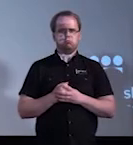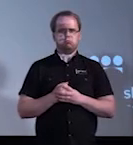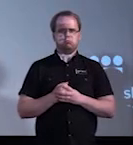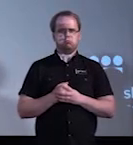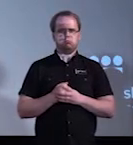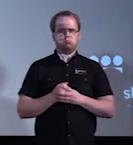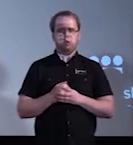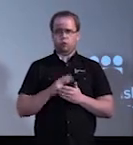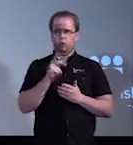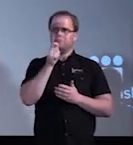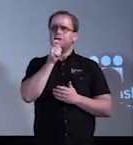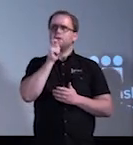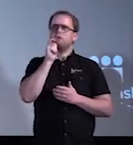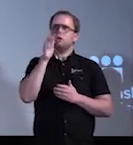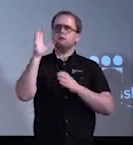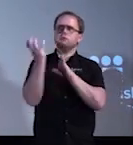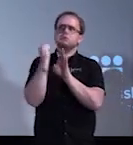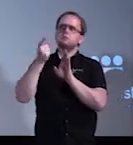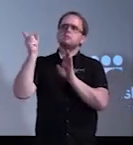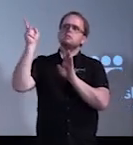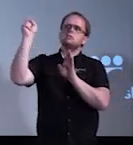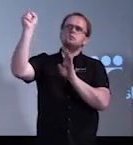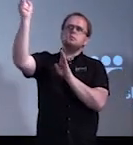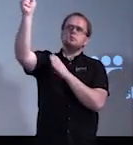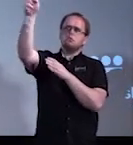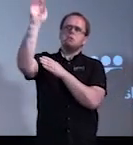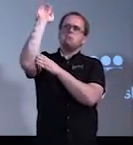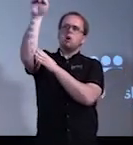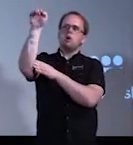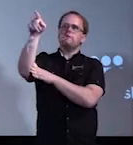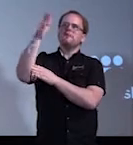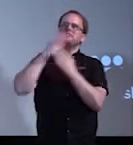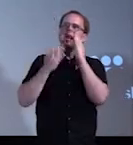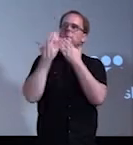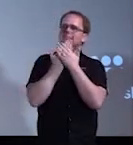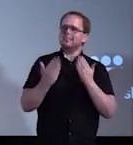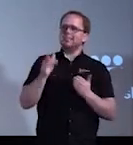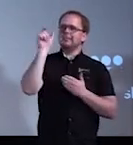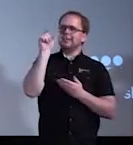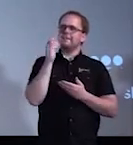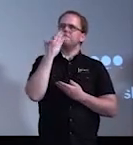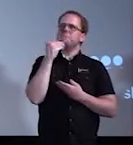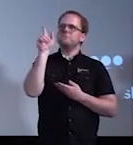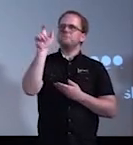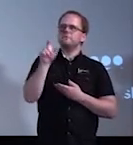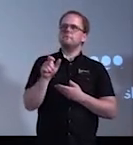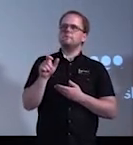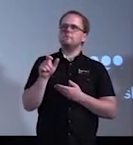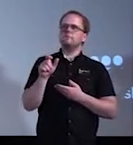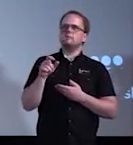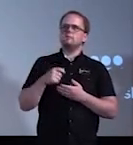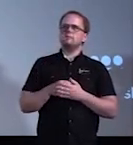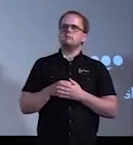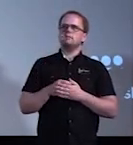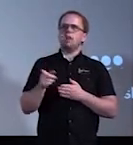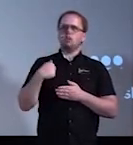har mikrofonen hamnat längst bak i rummet. Hej, vad heter du? Får väldigt gärna presentera dig. Jag är den busiga killen i klassen som